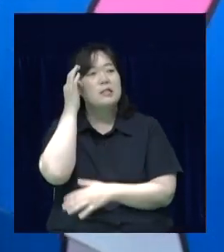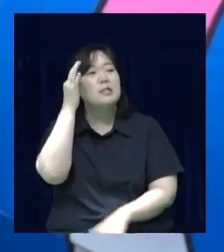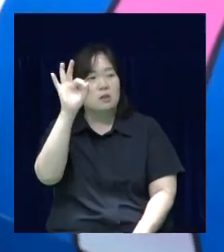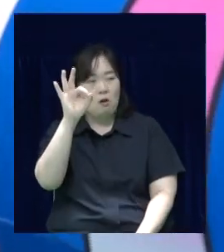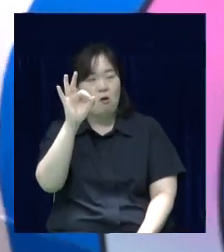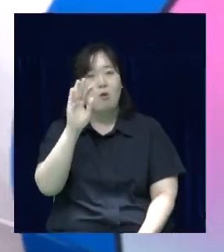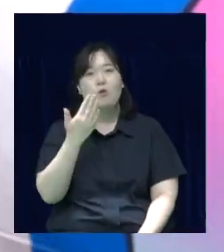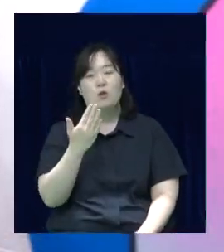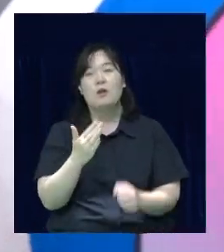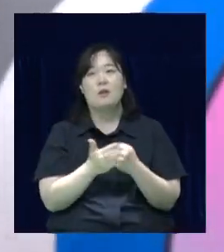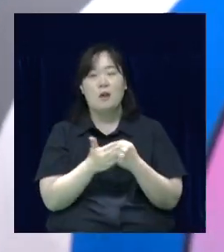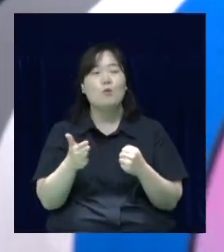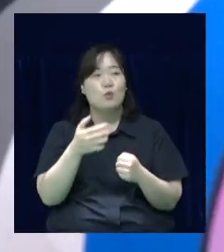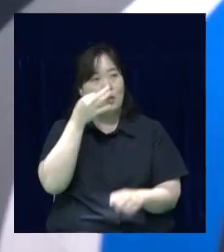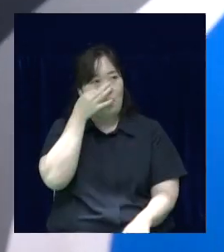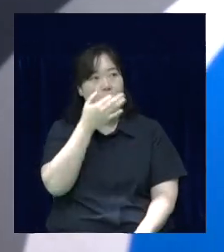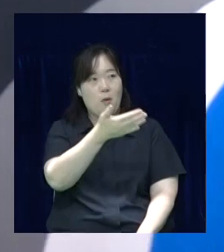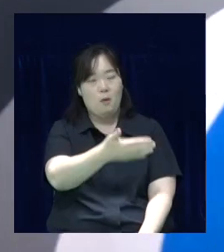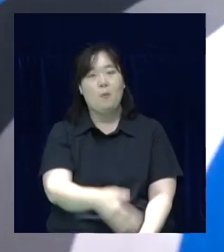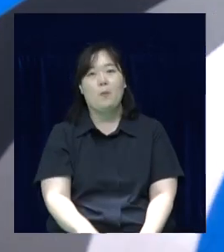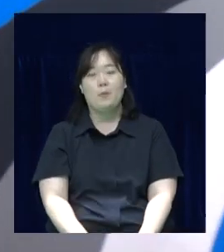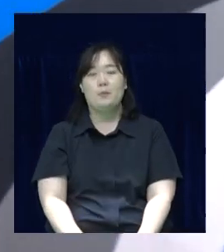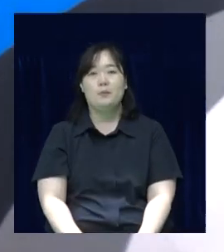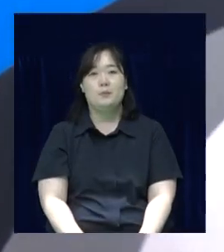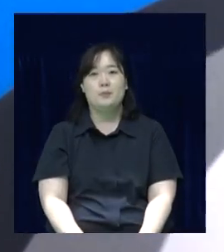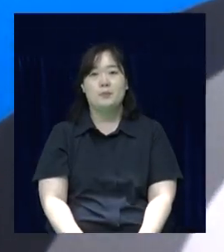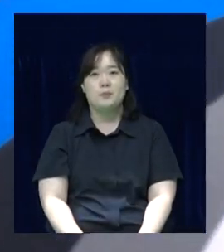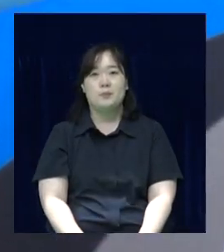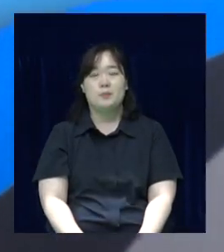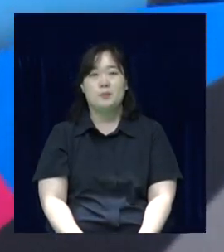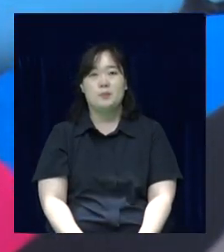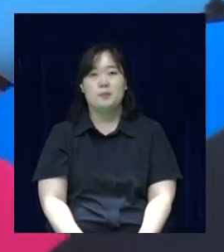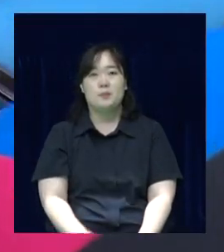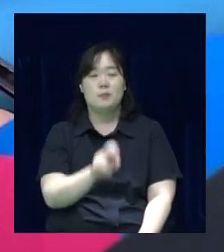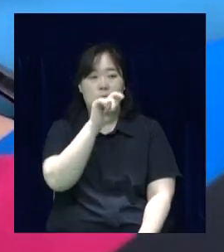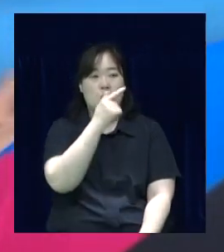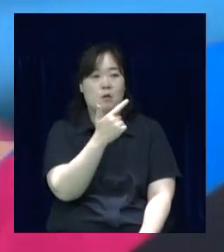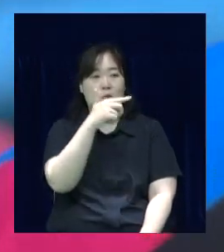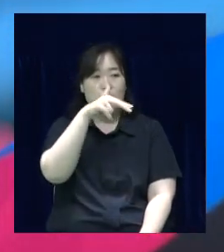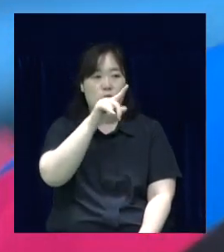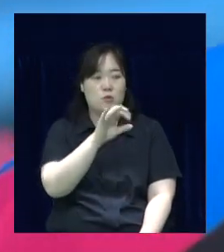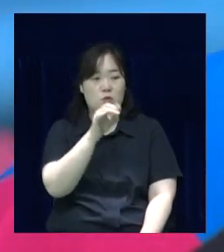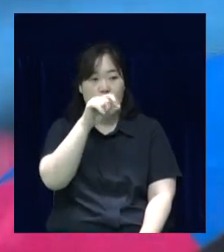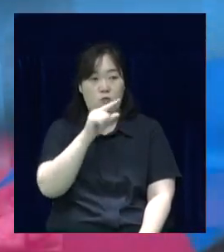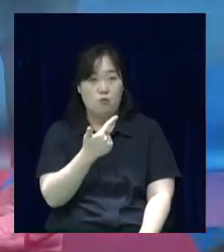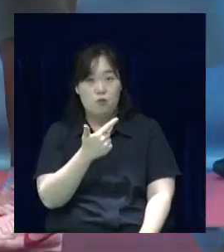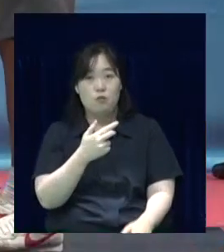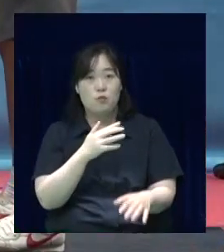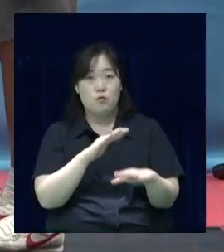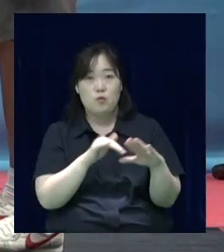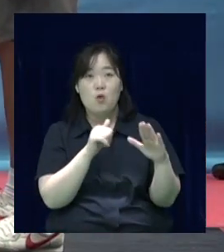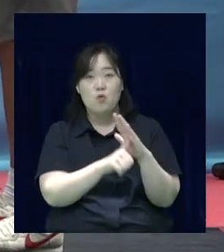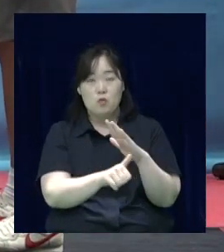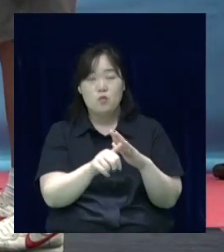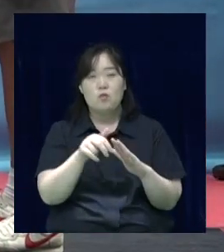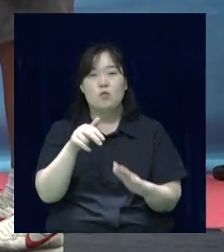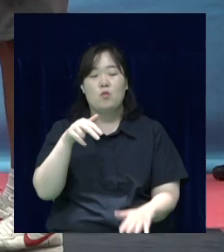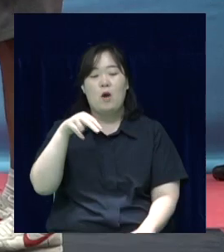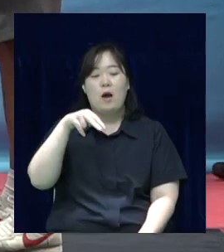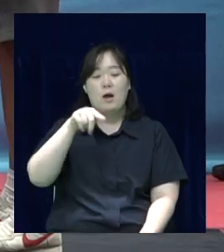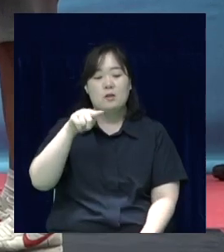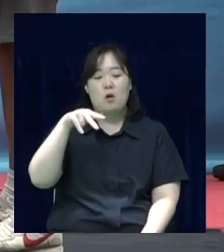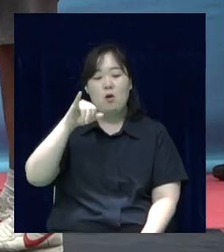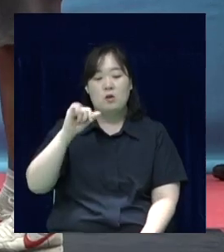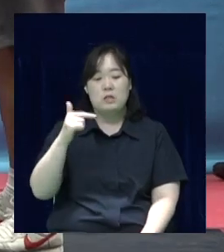됩니다. 그렇습니다. 자, 그런 모습을 문정훈 선수와 서진곤 선수가 지금 나란히 보여준 상황이고